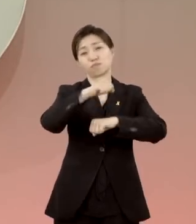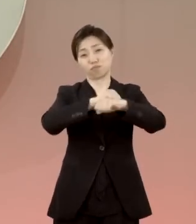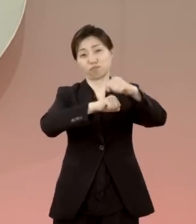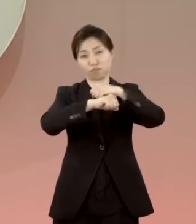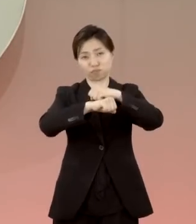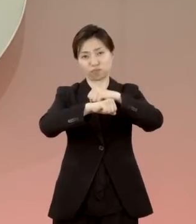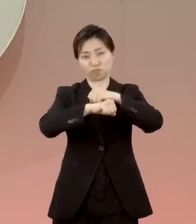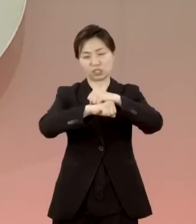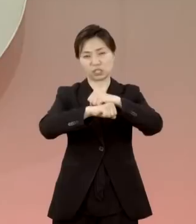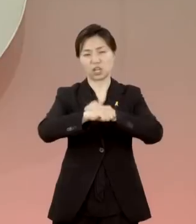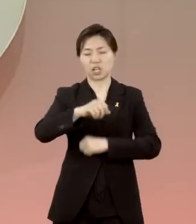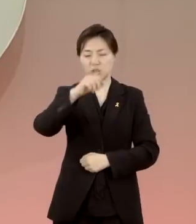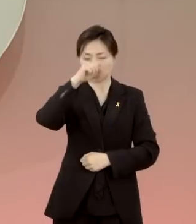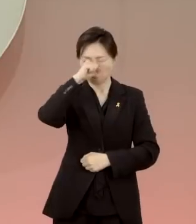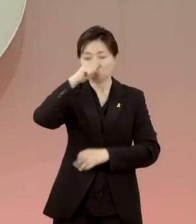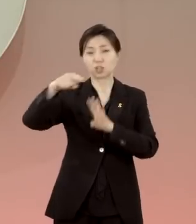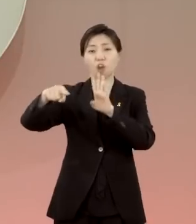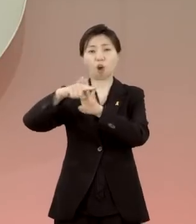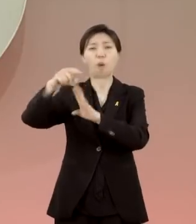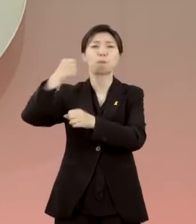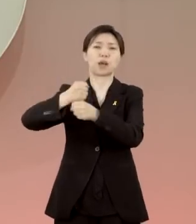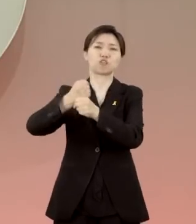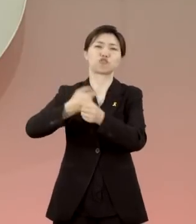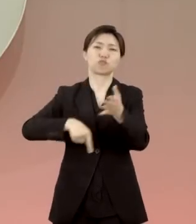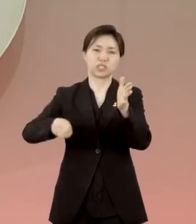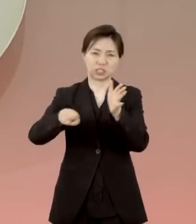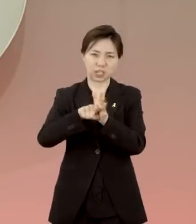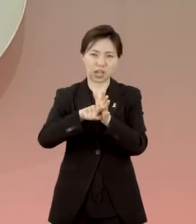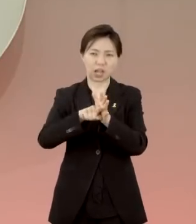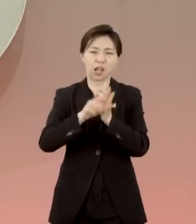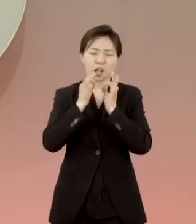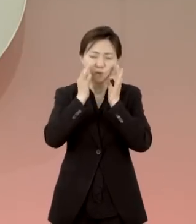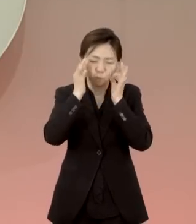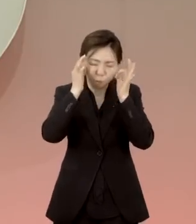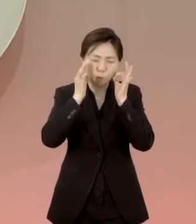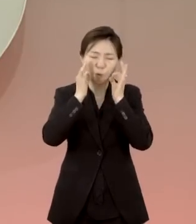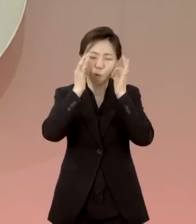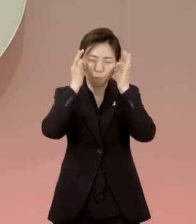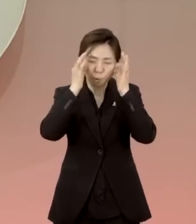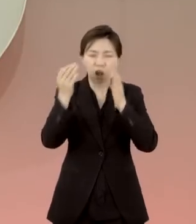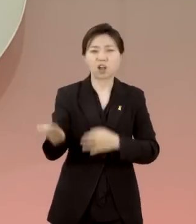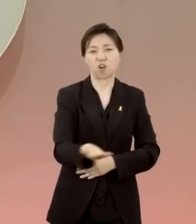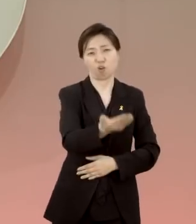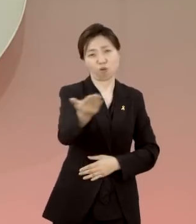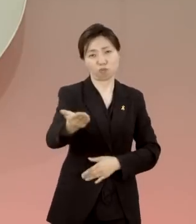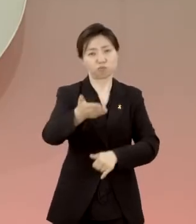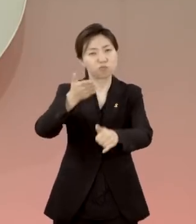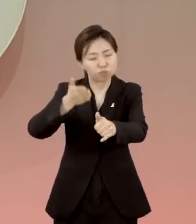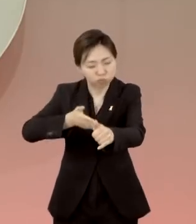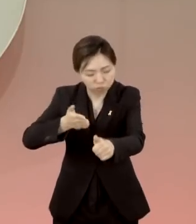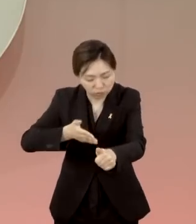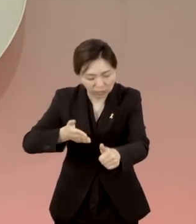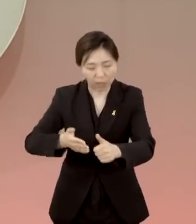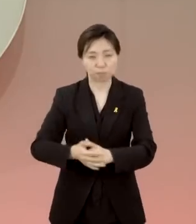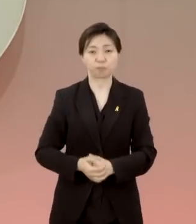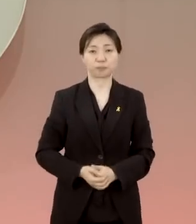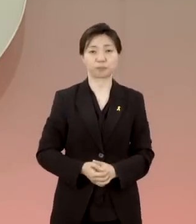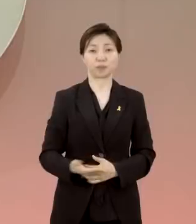있도록 노력하고 노력하는 불자가 되어야 하겠습니다